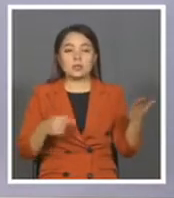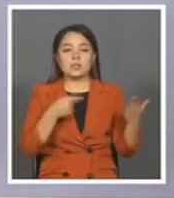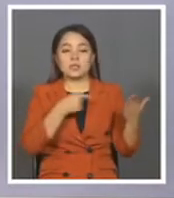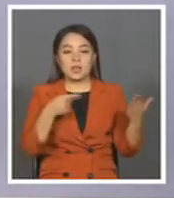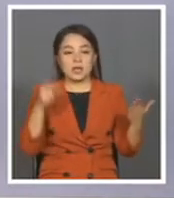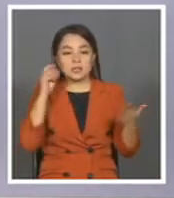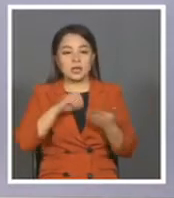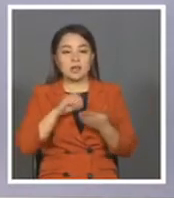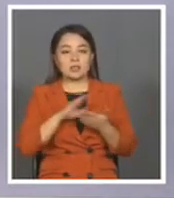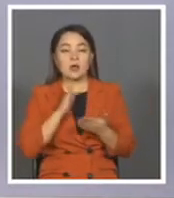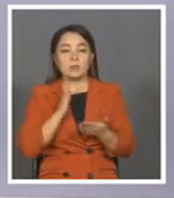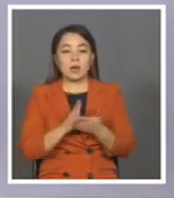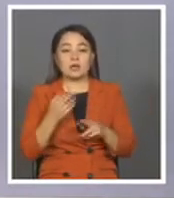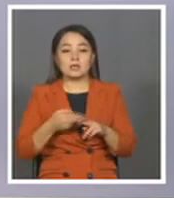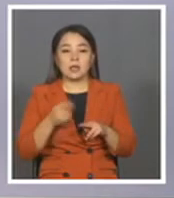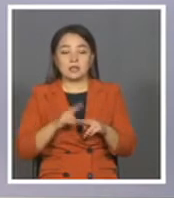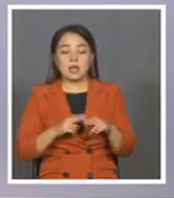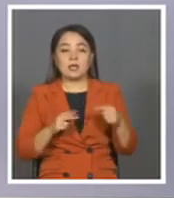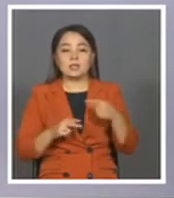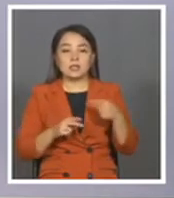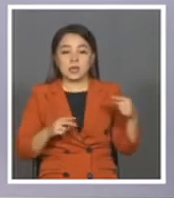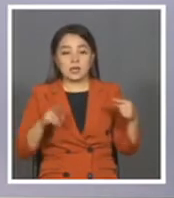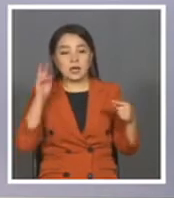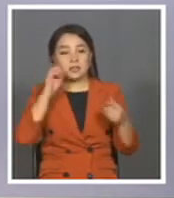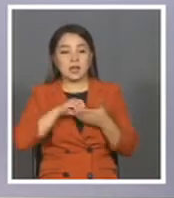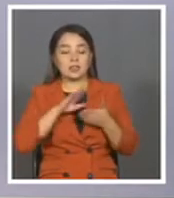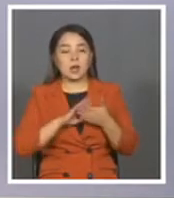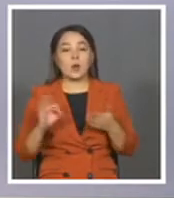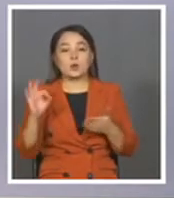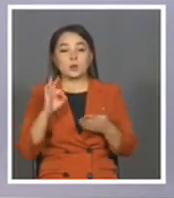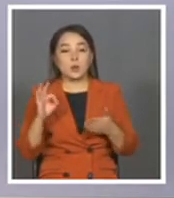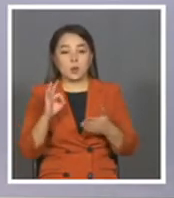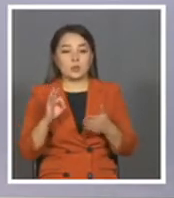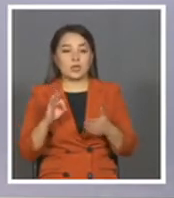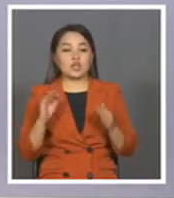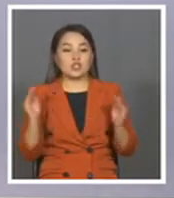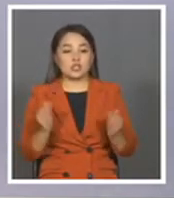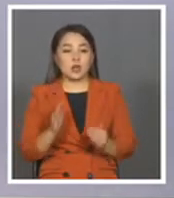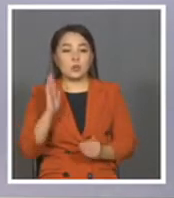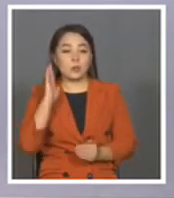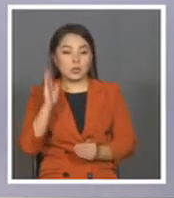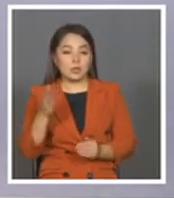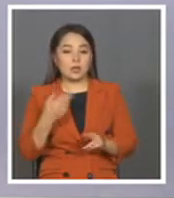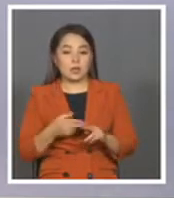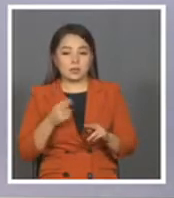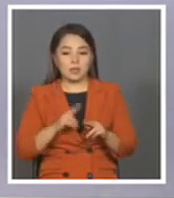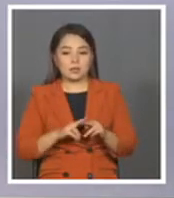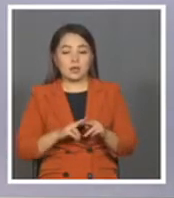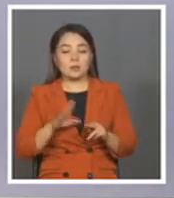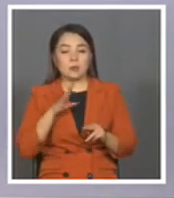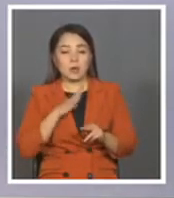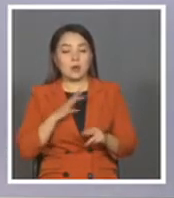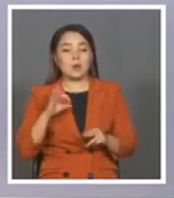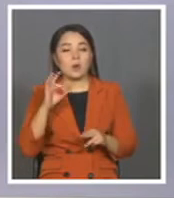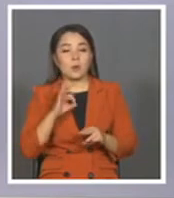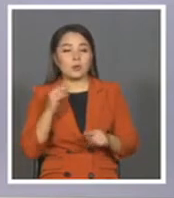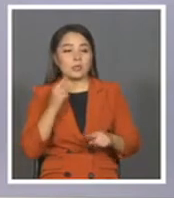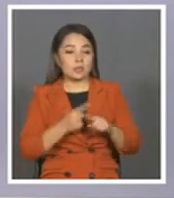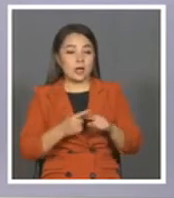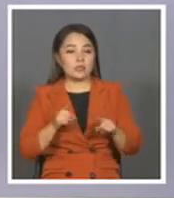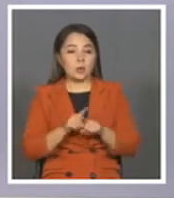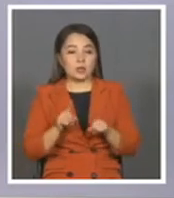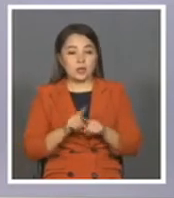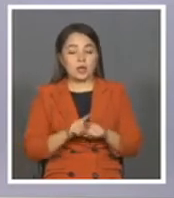орналасады, демек теріс сан ноль санынан кіші болады. Ал оң сандар ноль санының оң